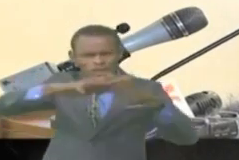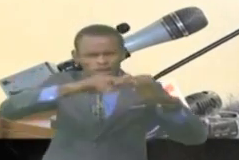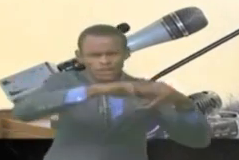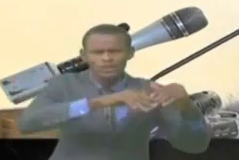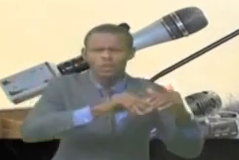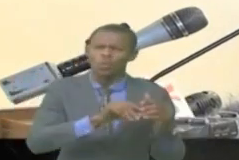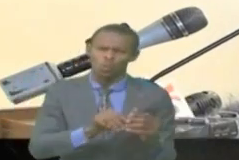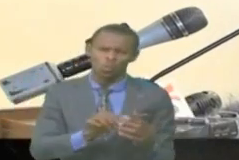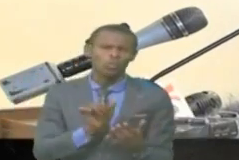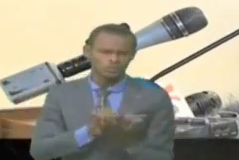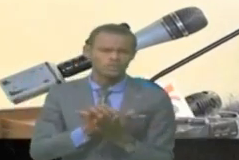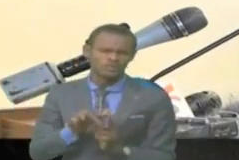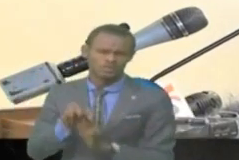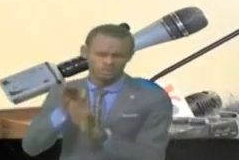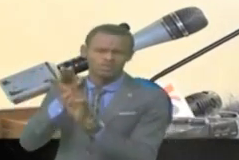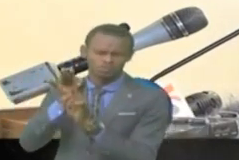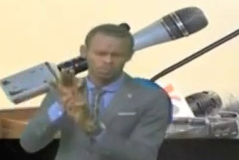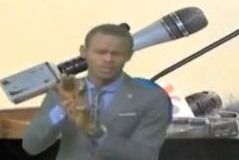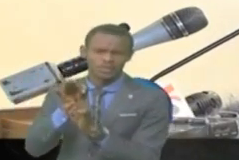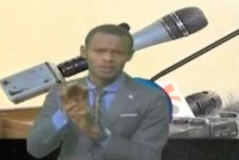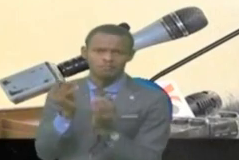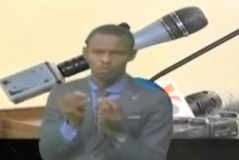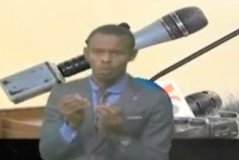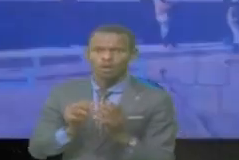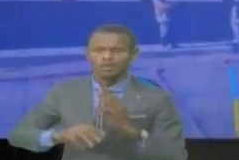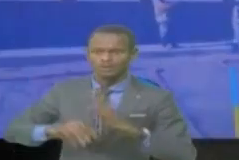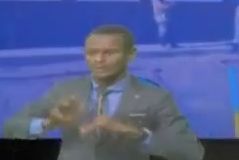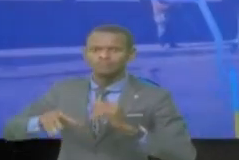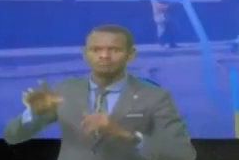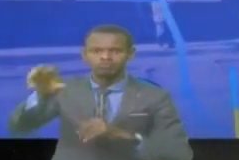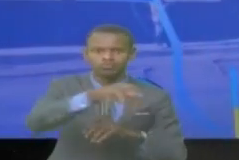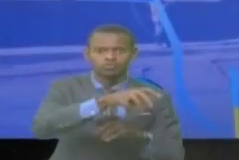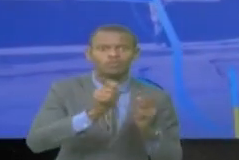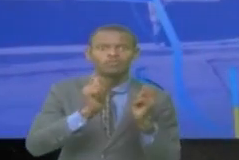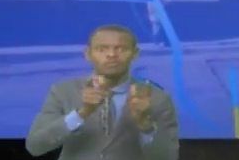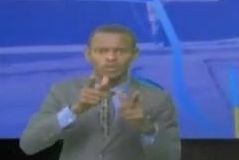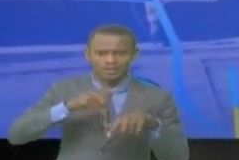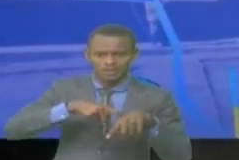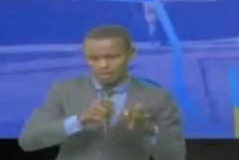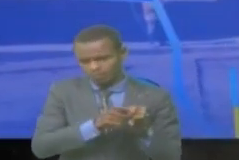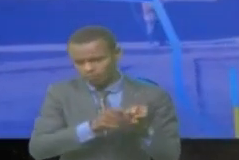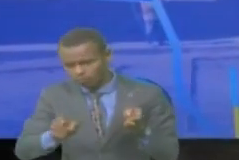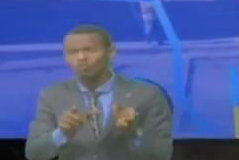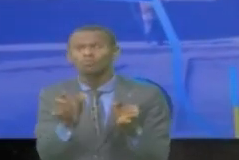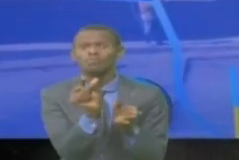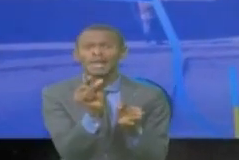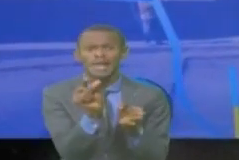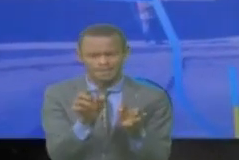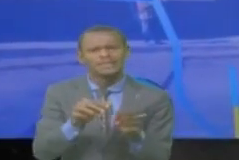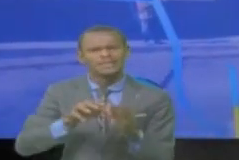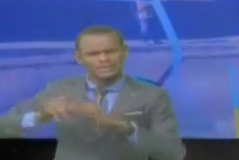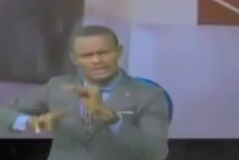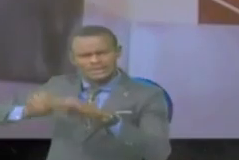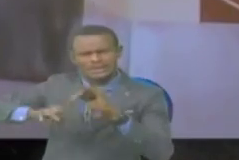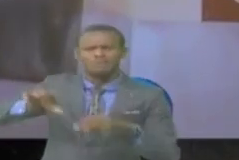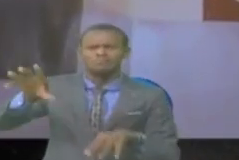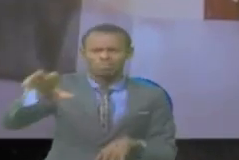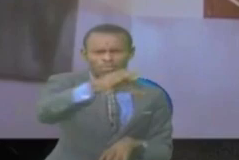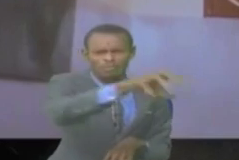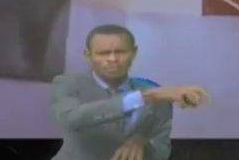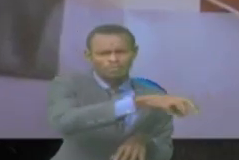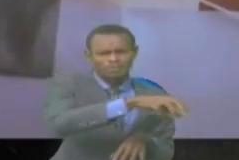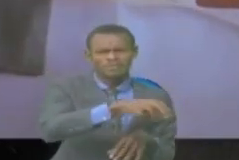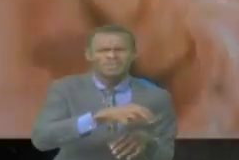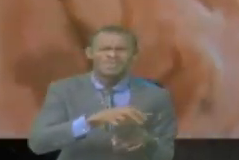mais dans un espace de temps très court. Des contraintes ont été rencontrées dans la mise en œuvre de ce